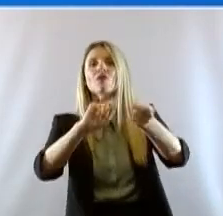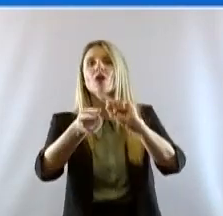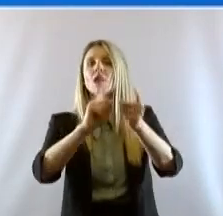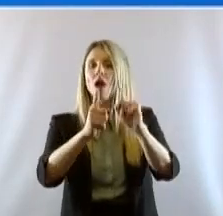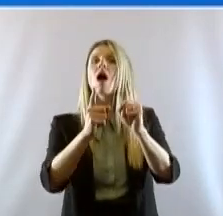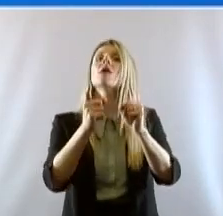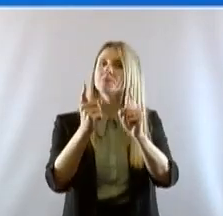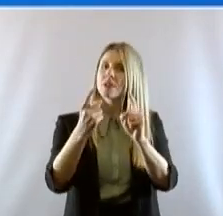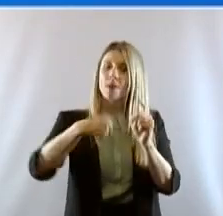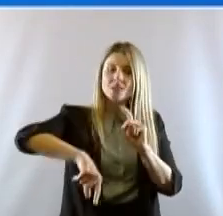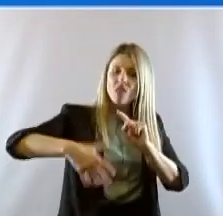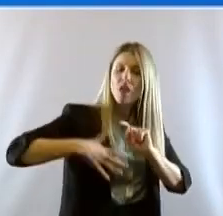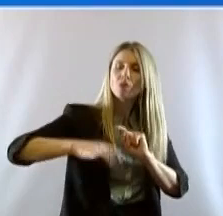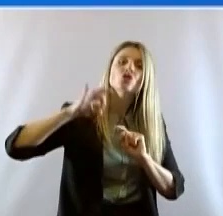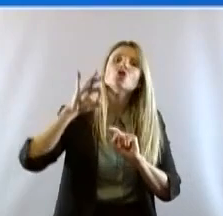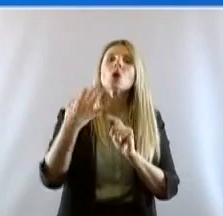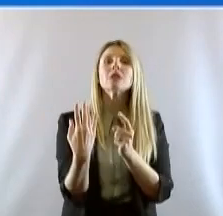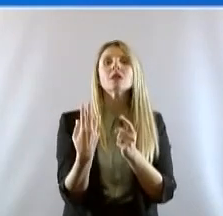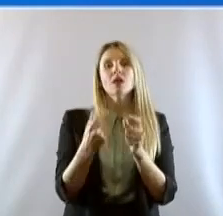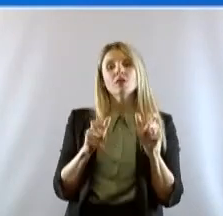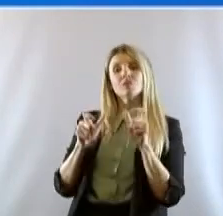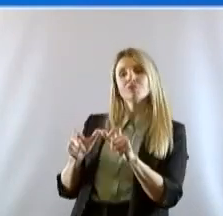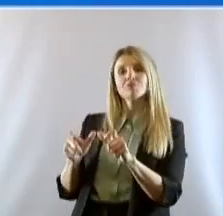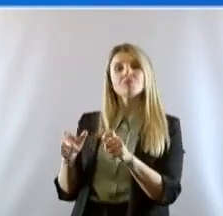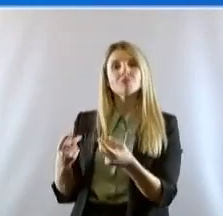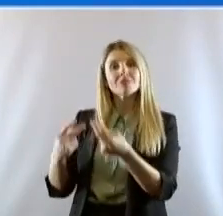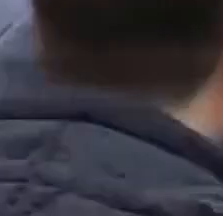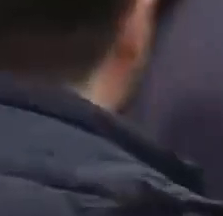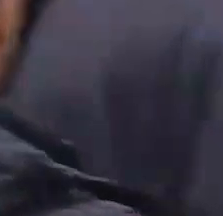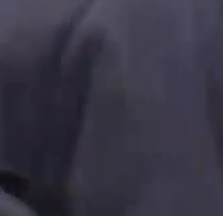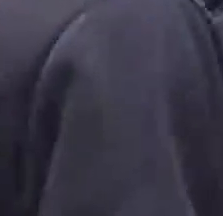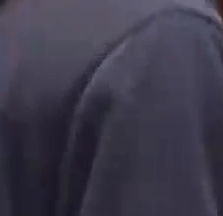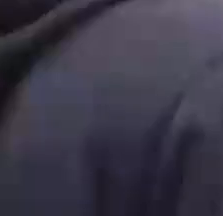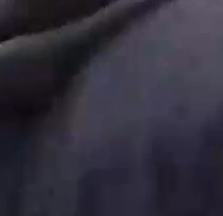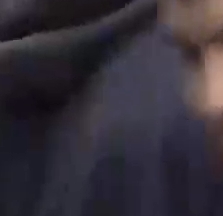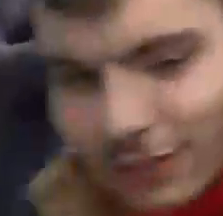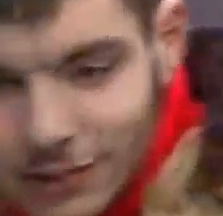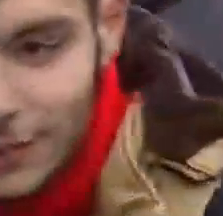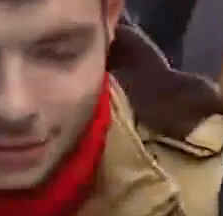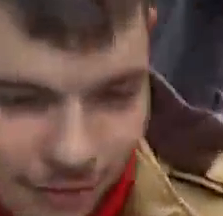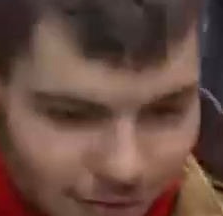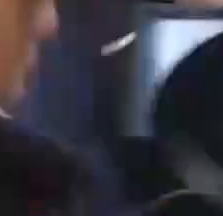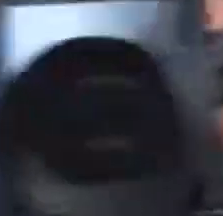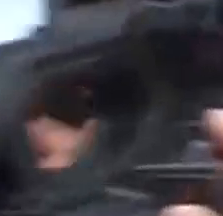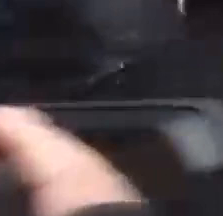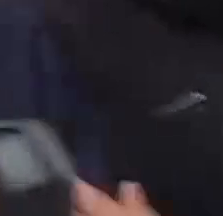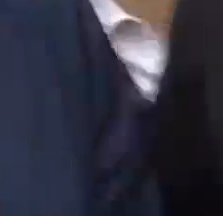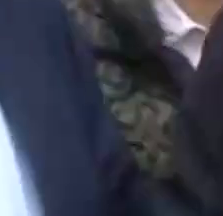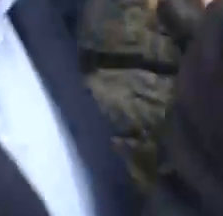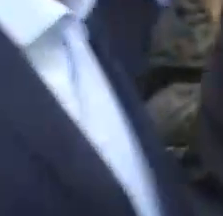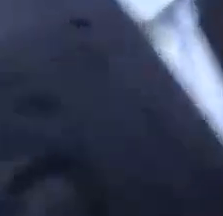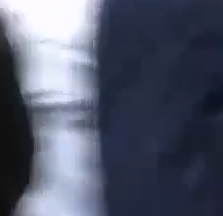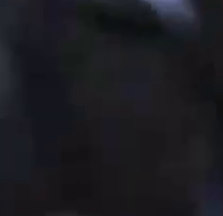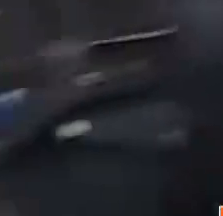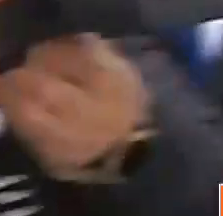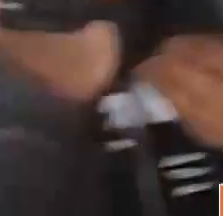ενισχύουν την εθνική ανεξαρτησία και τη θωράκιση της χώρας. Από τα Γιάννενα, χθες ο Κυριάκος Μητσοτάκης εξαπέλυσε